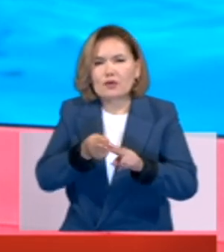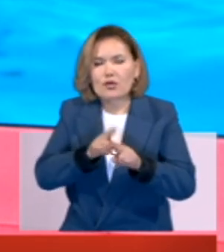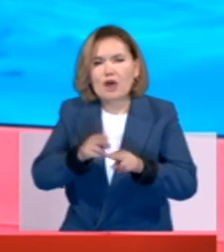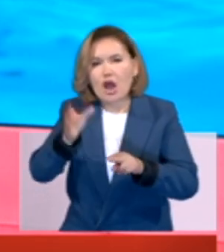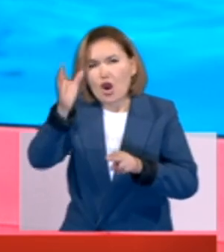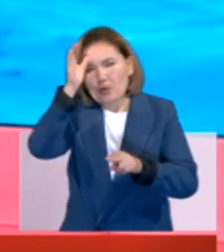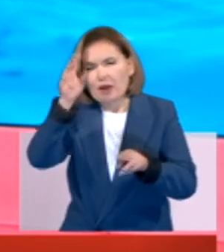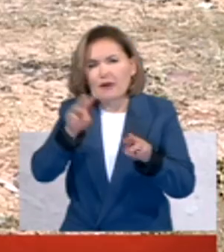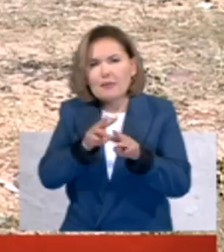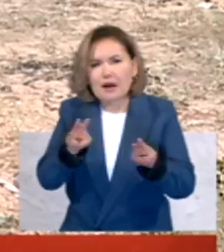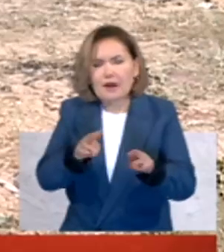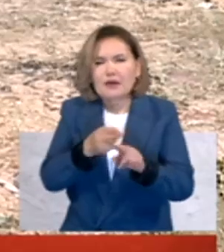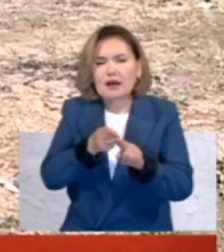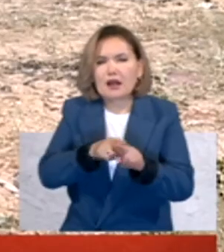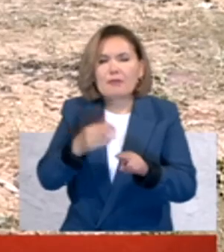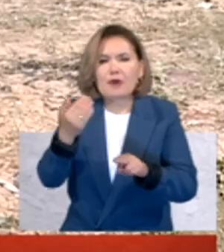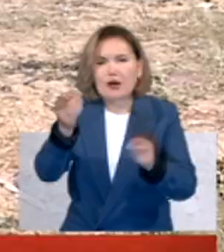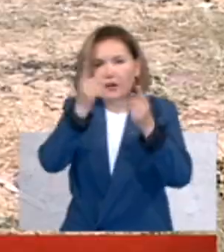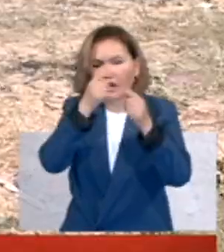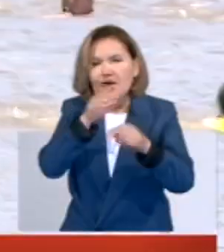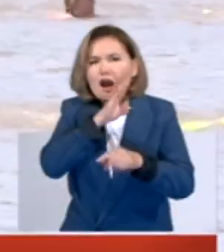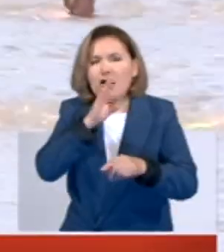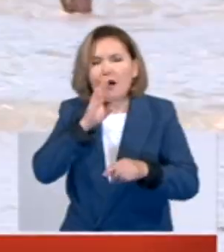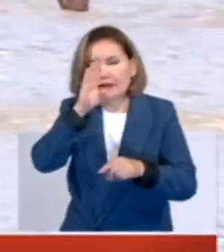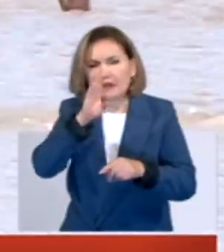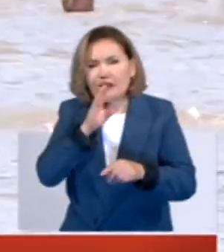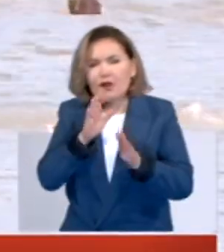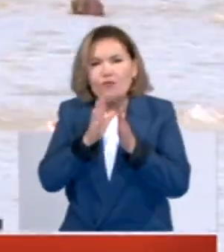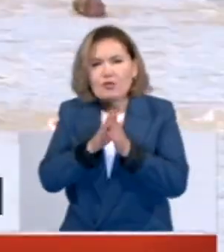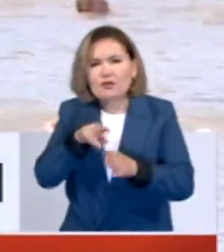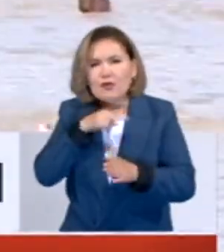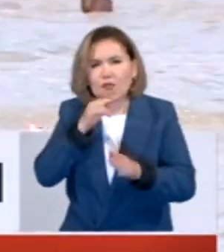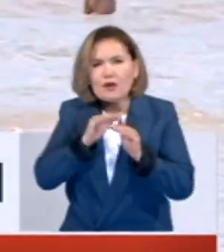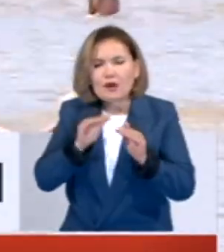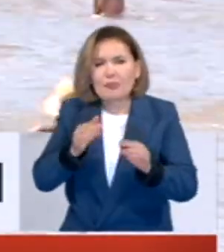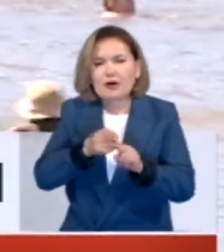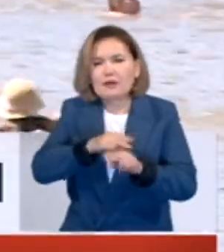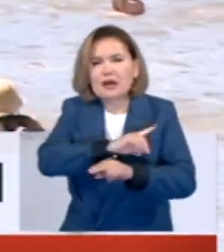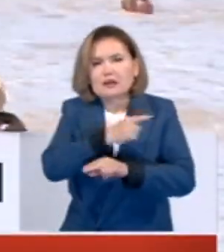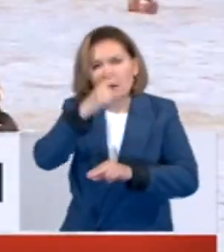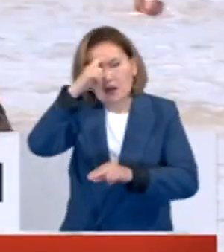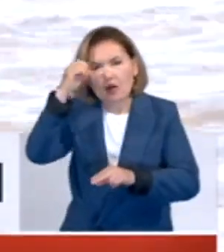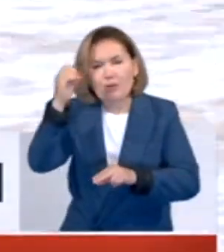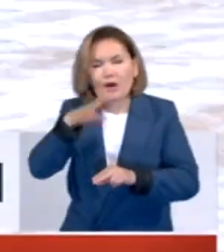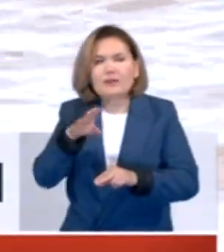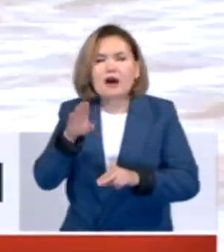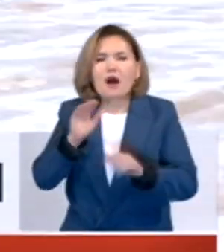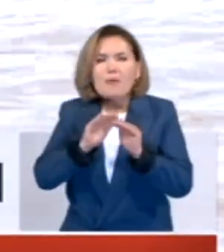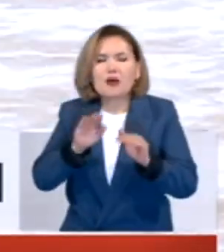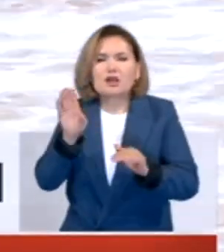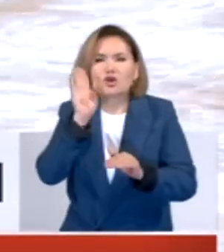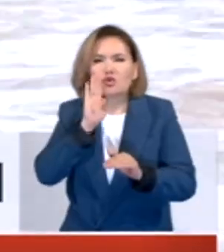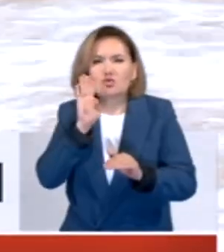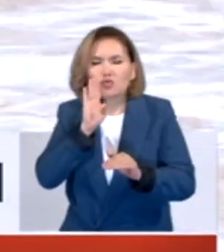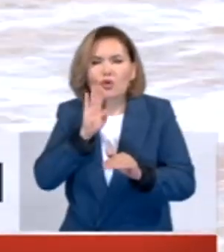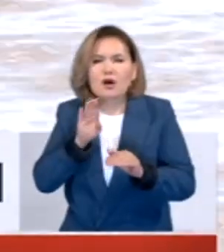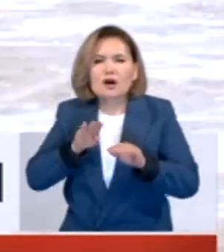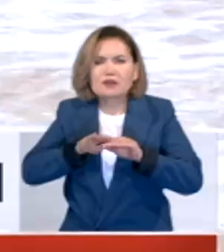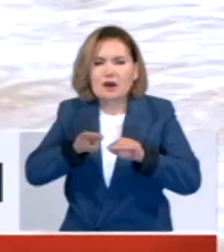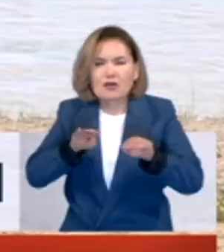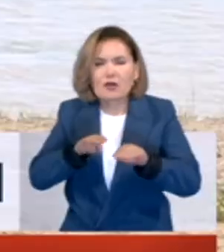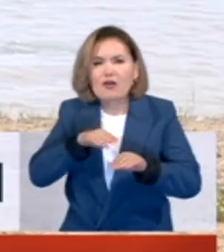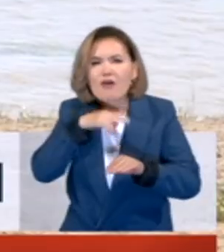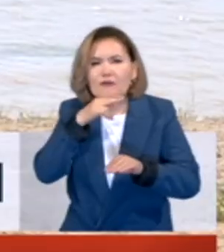байланысты оқу-ағарту министрлігі ата-аналарға үндеу жолдады. Аптап ыстық кезінде балаларды су айдындарына, жағажайлар мен су